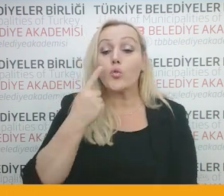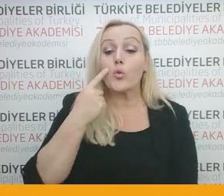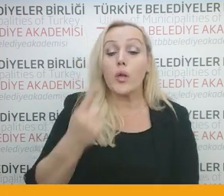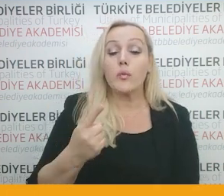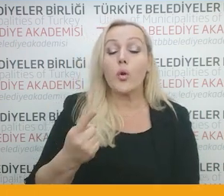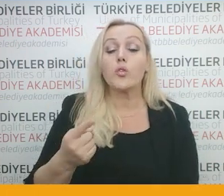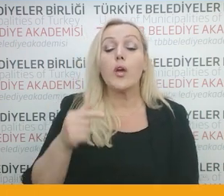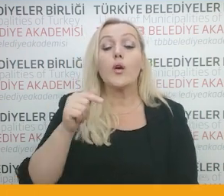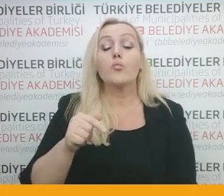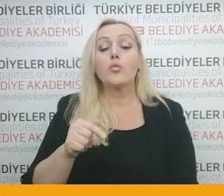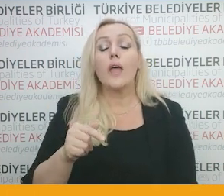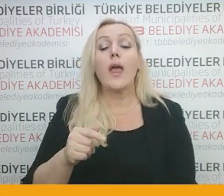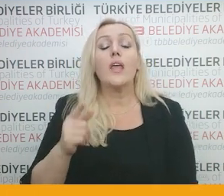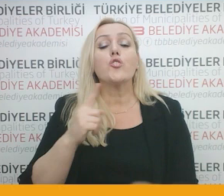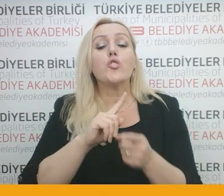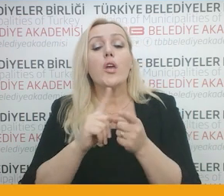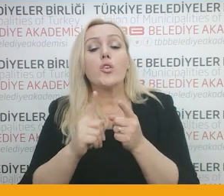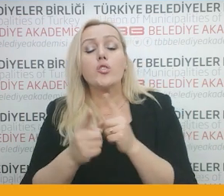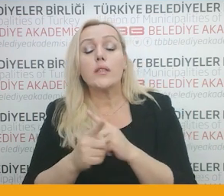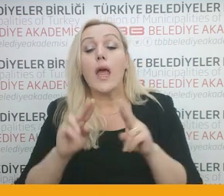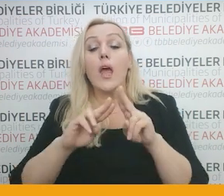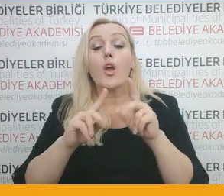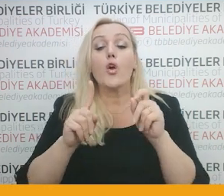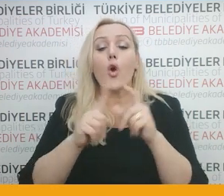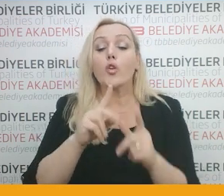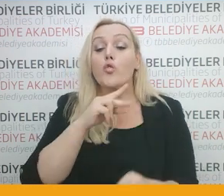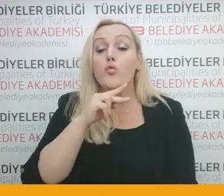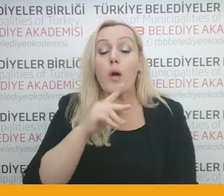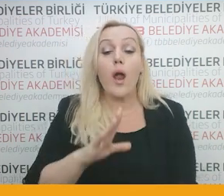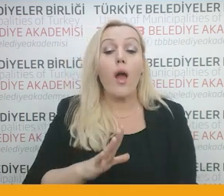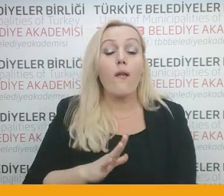Fonksiyonel sınıflandırmada da çeşitli kodlar var. Hangi